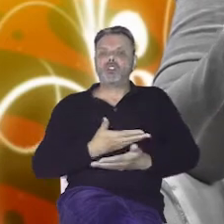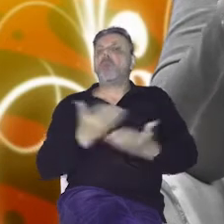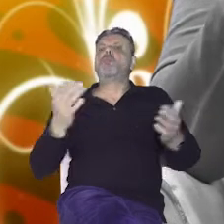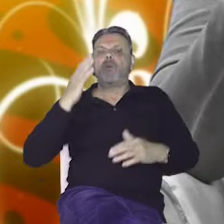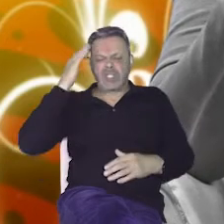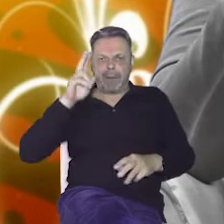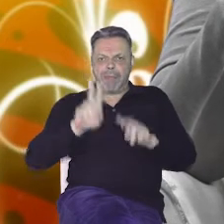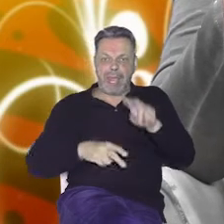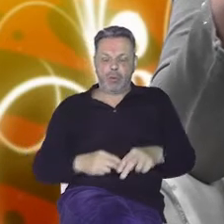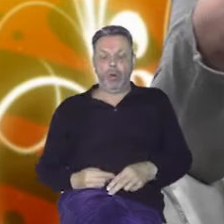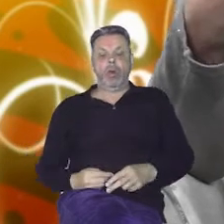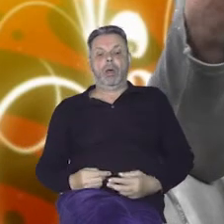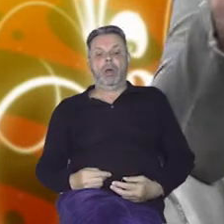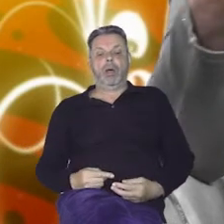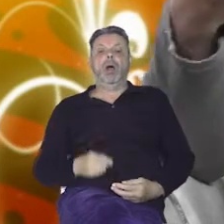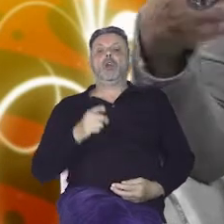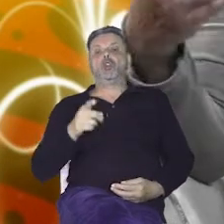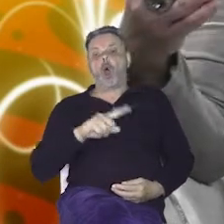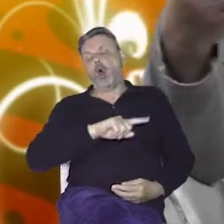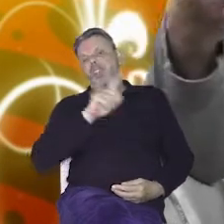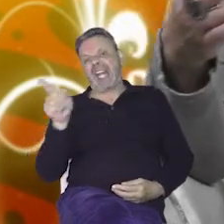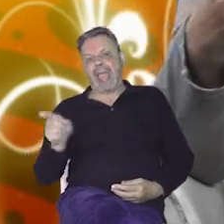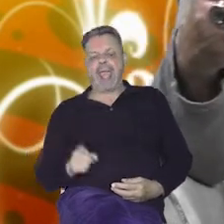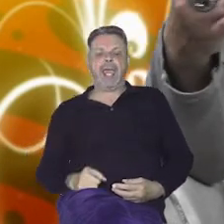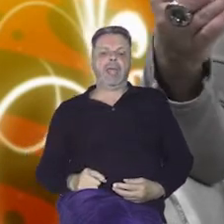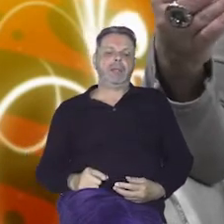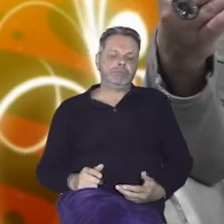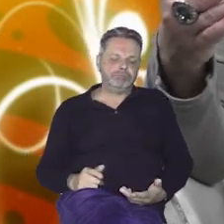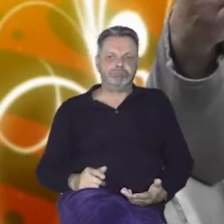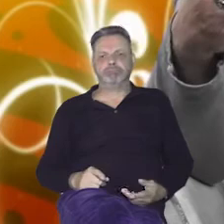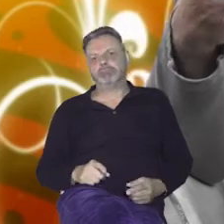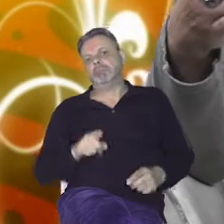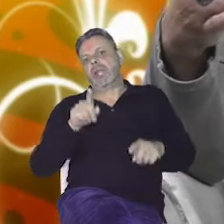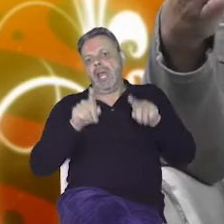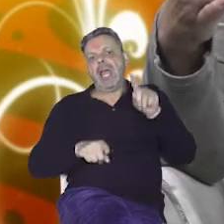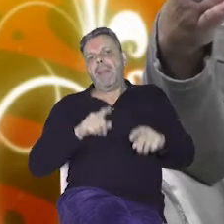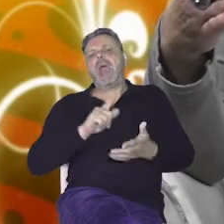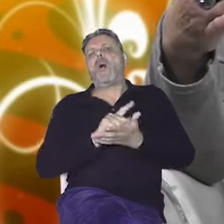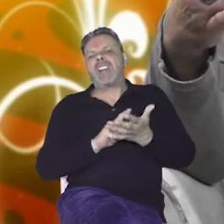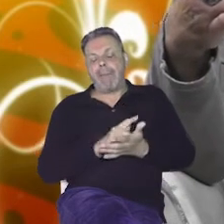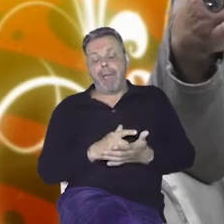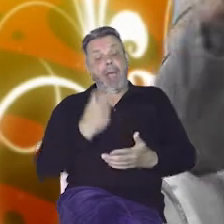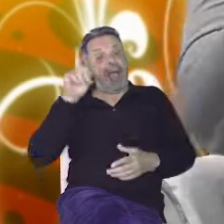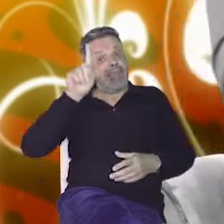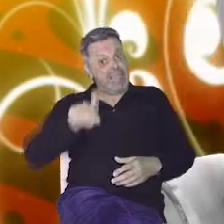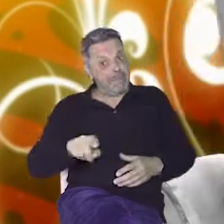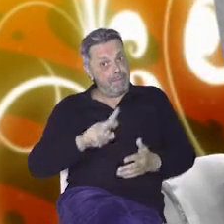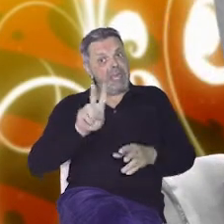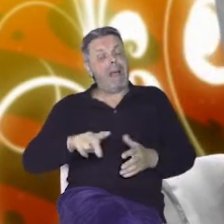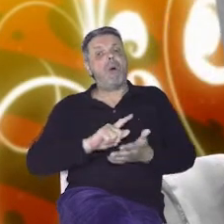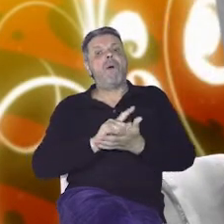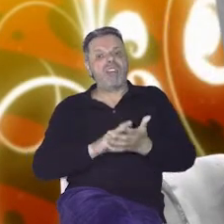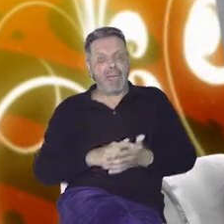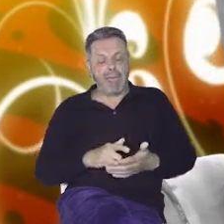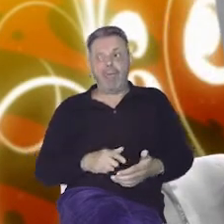njegu. To traje, znači, određeni dio godina, ali isto tako imamo onaj period i u tom već nema